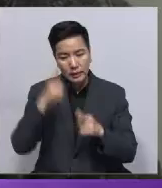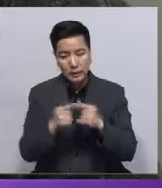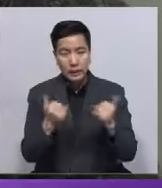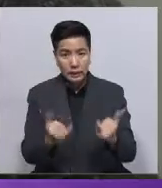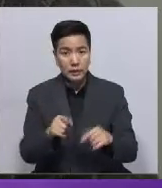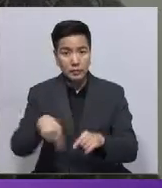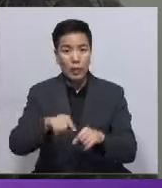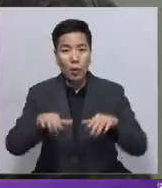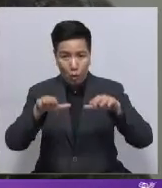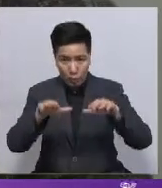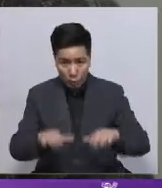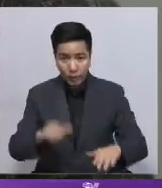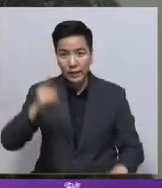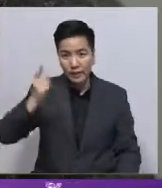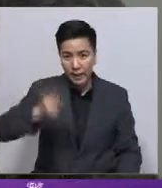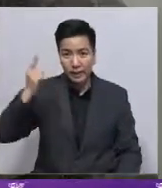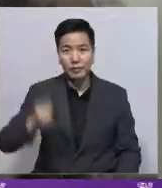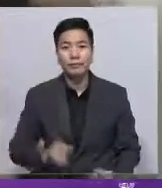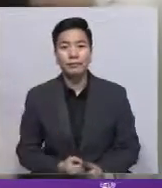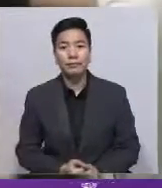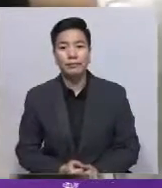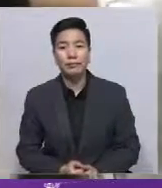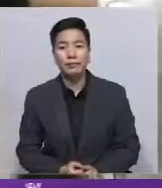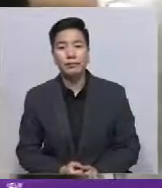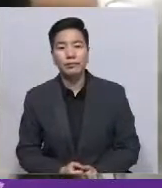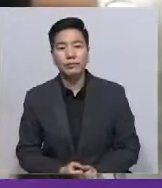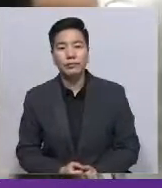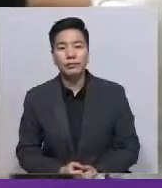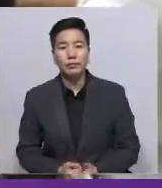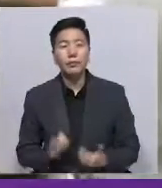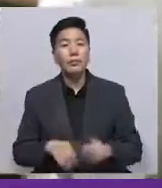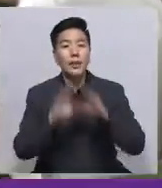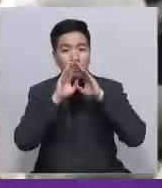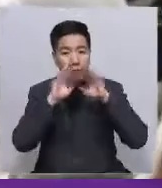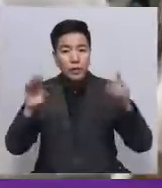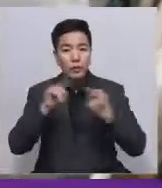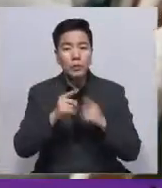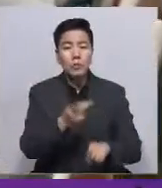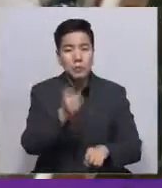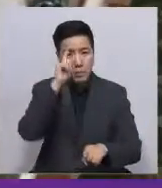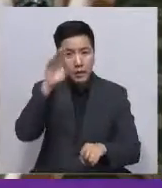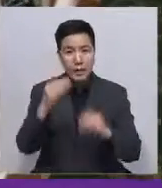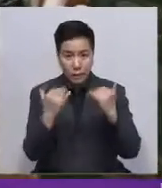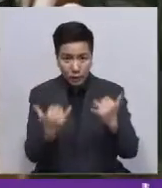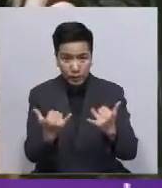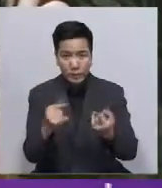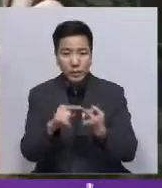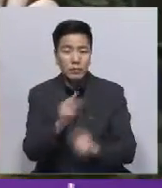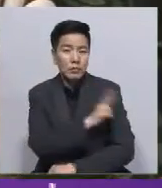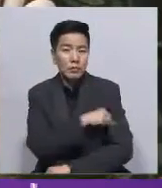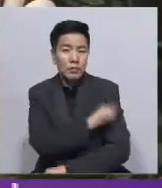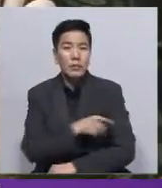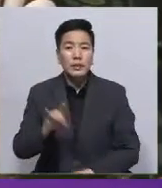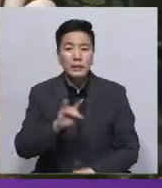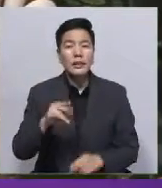จะลดลงแน่นอนนะครับ จากการเปิดเผยถึงสถานการณ์โรคพิษสุนัขบ้าล่าสุดของนายสัตวแ